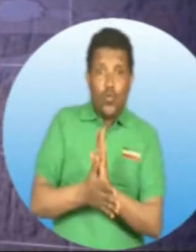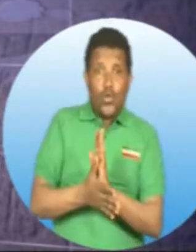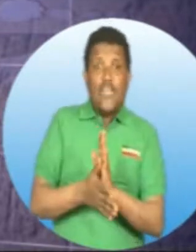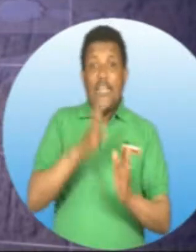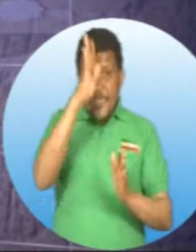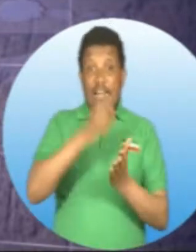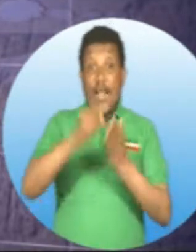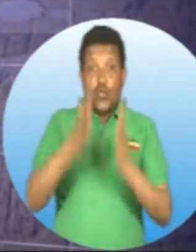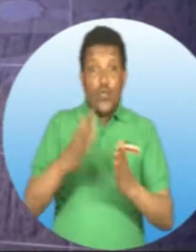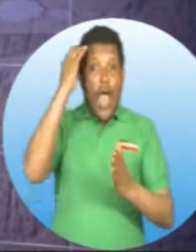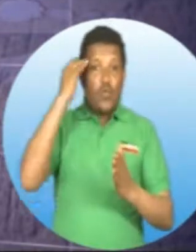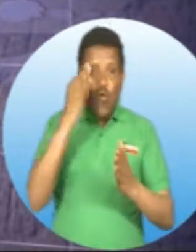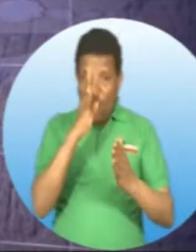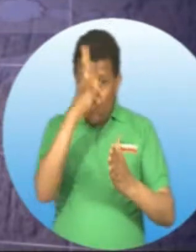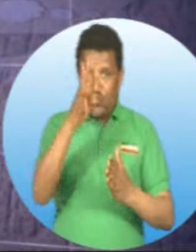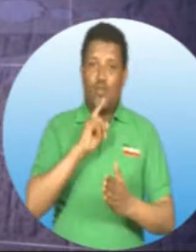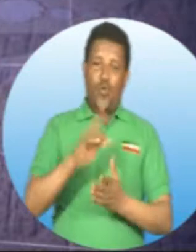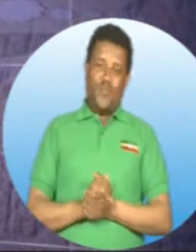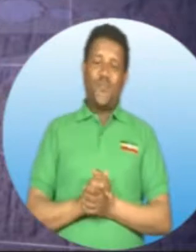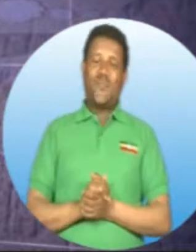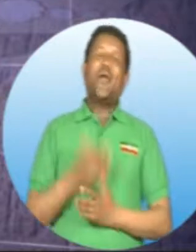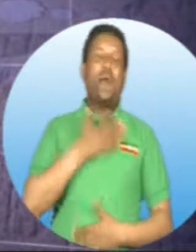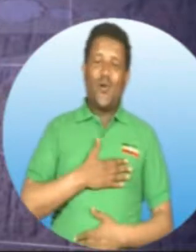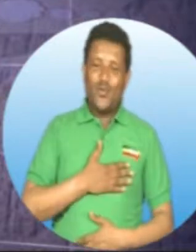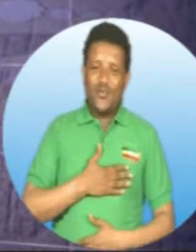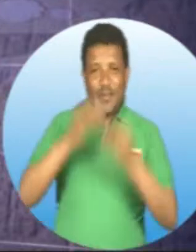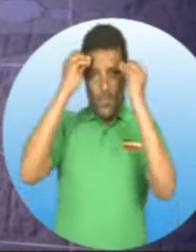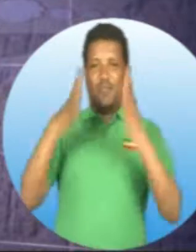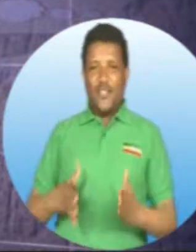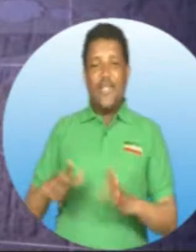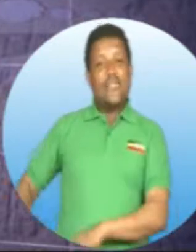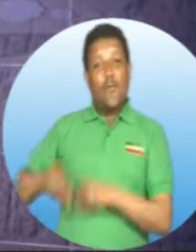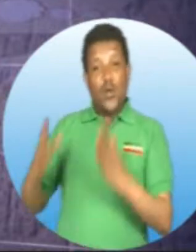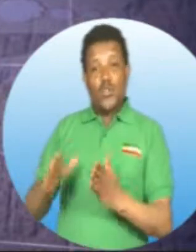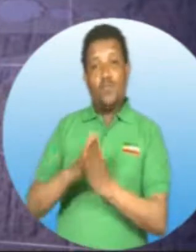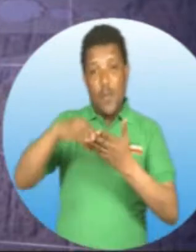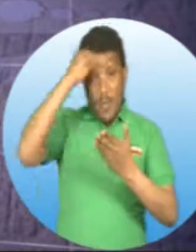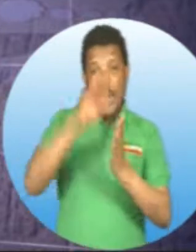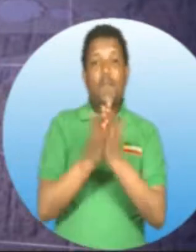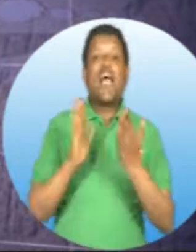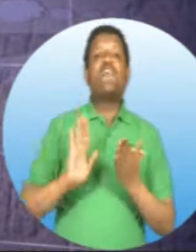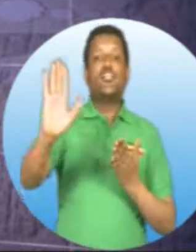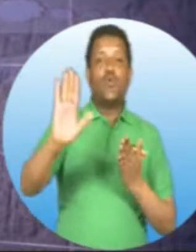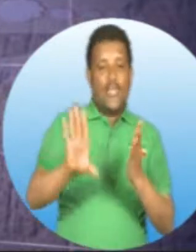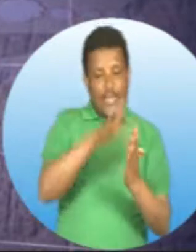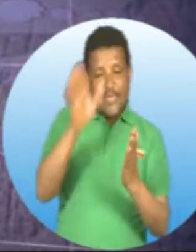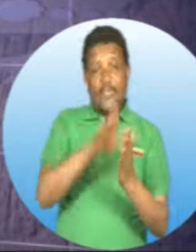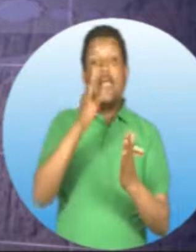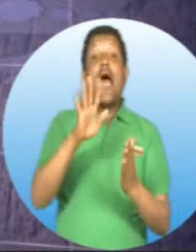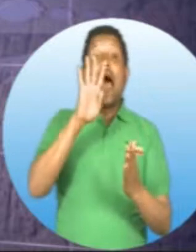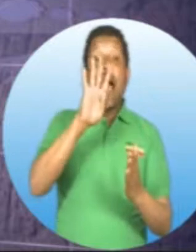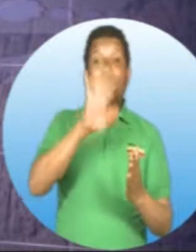የደራሲው የአእምሮ ፍጡራን ናቸው። እባክዎን መምህር፣ ተማሪዎች በመማሪያ መጽሐፋቸው